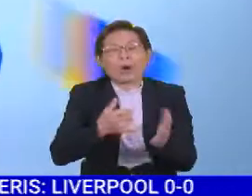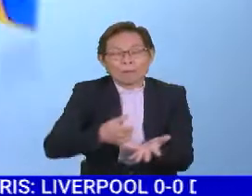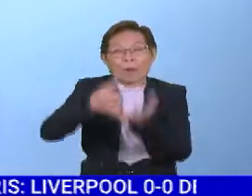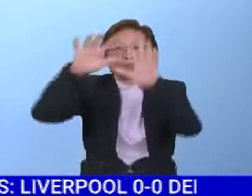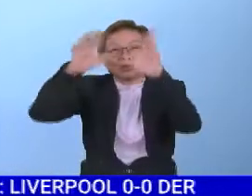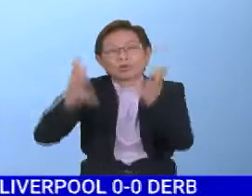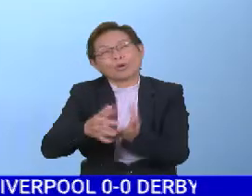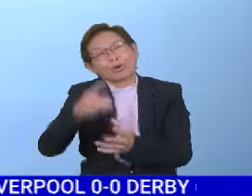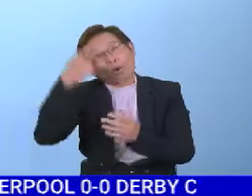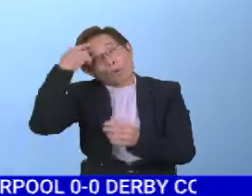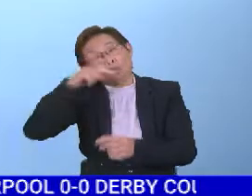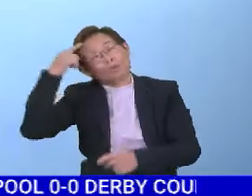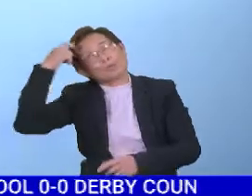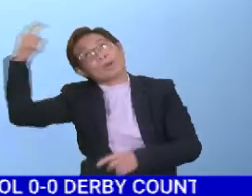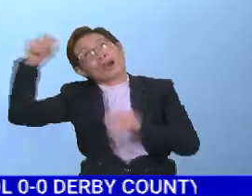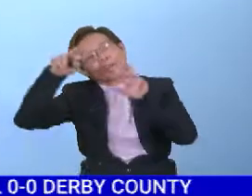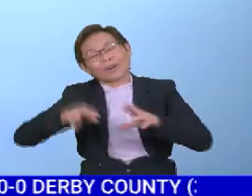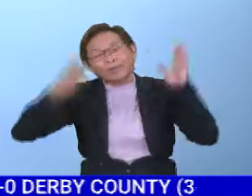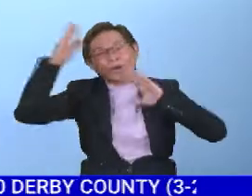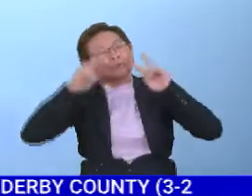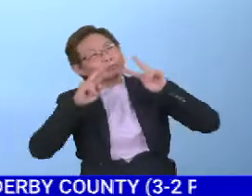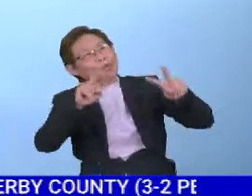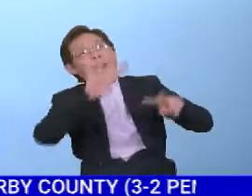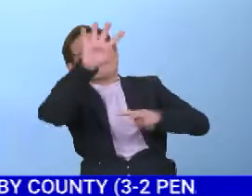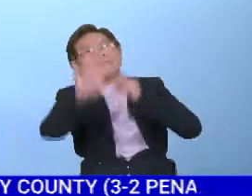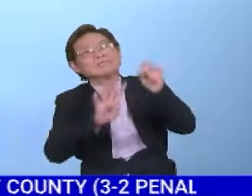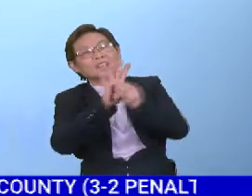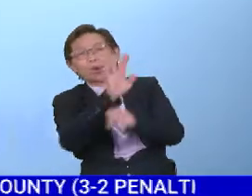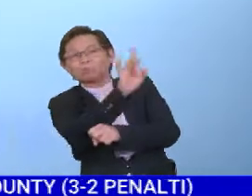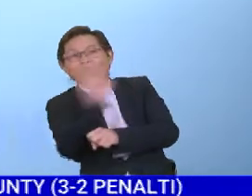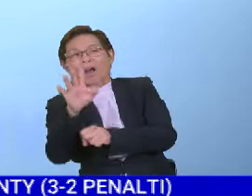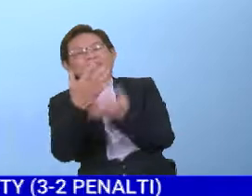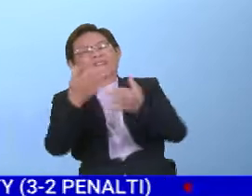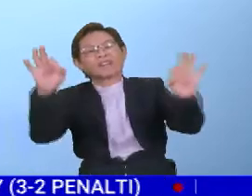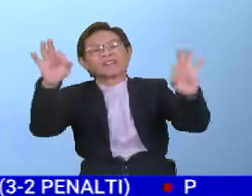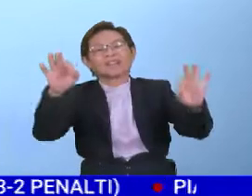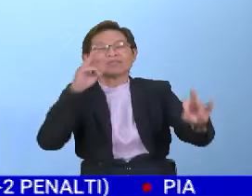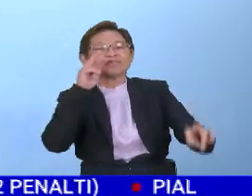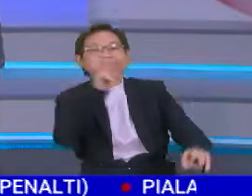memenuhi impian rakyat Malaysia menonton kejohanan 4 tahun sekali itu secara percuma.